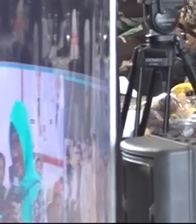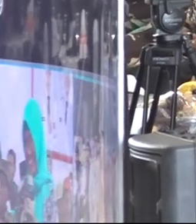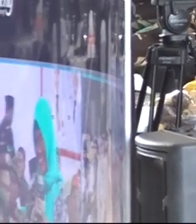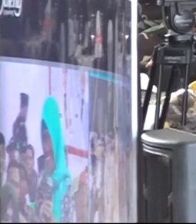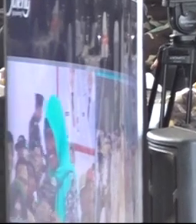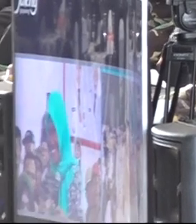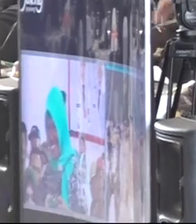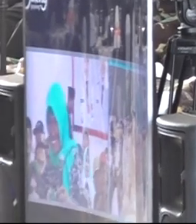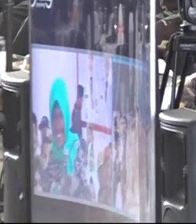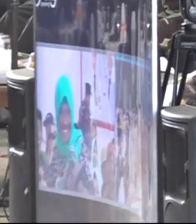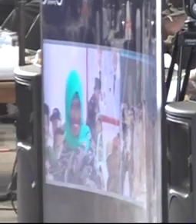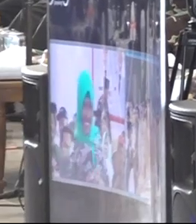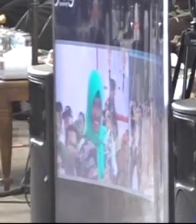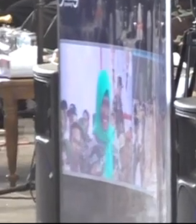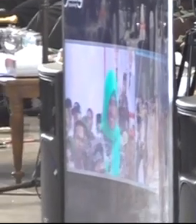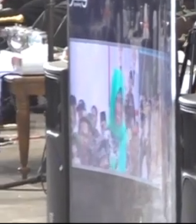Garam.